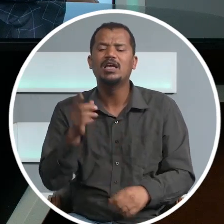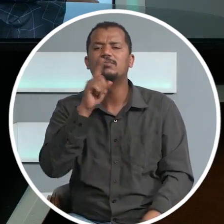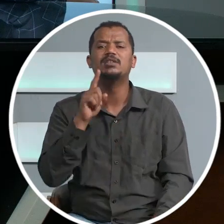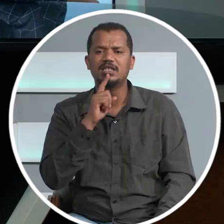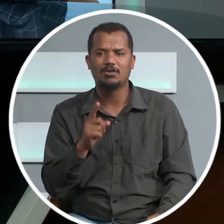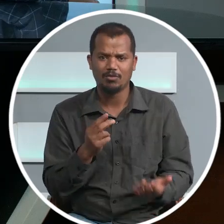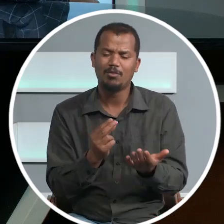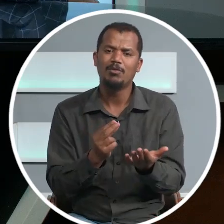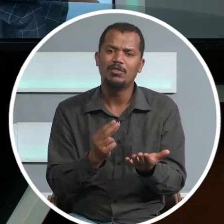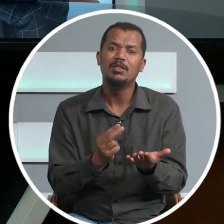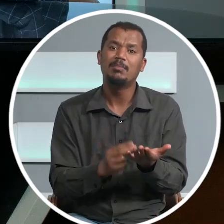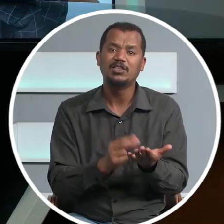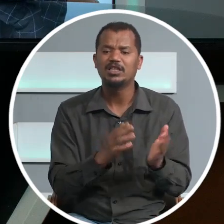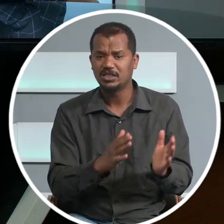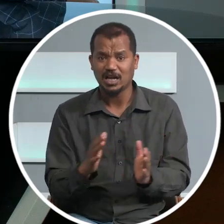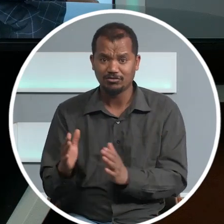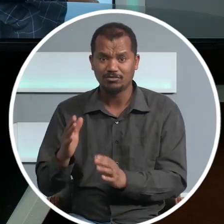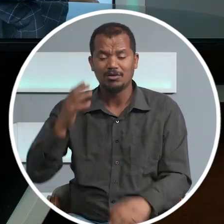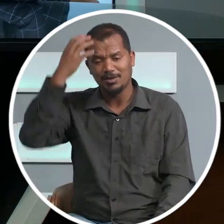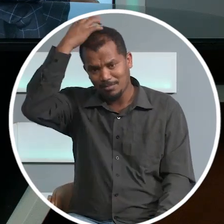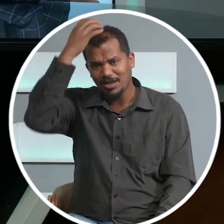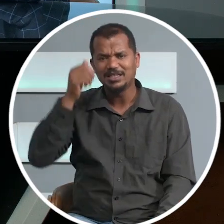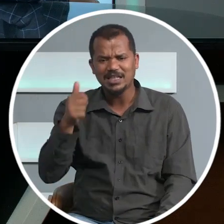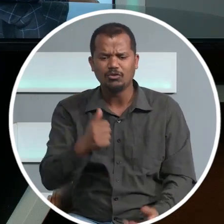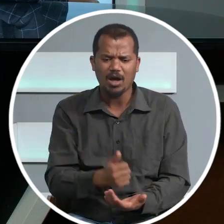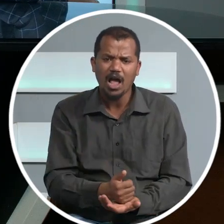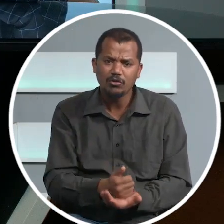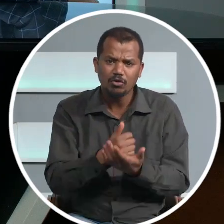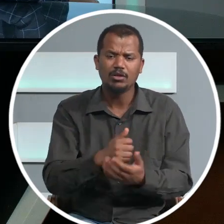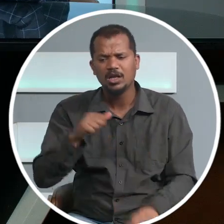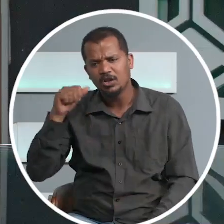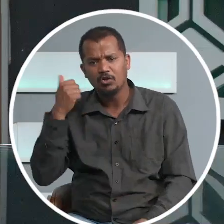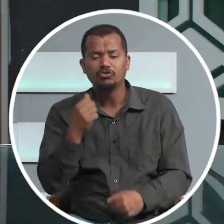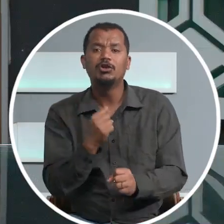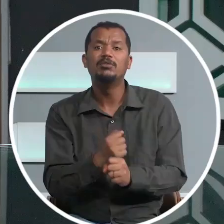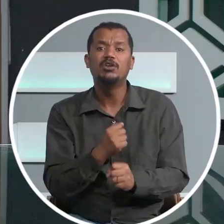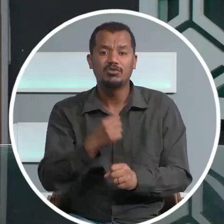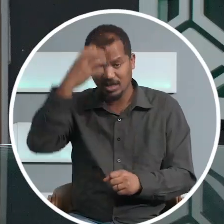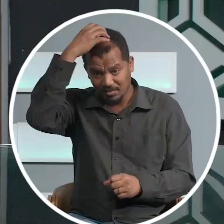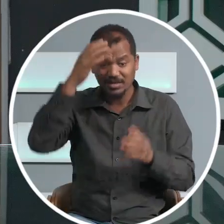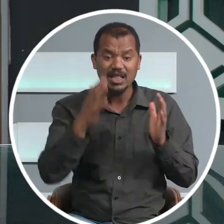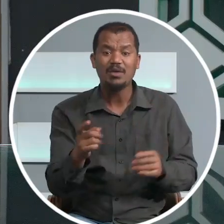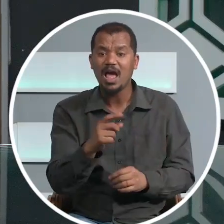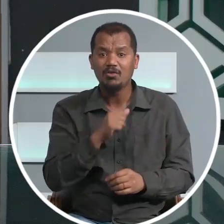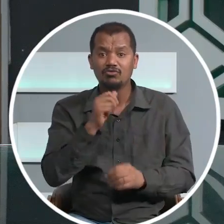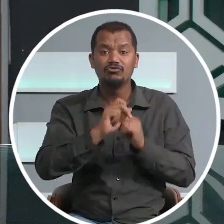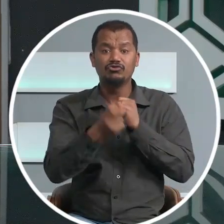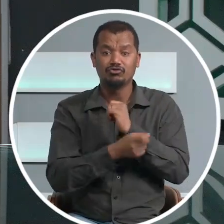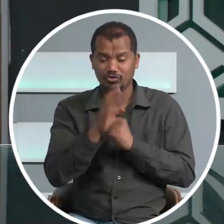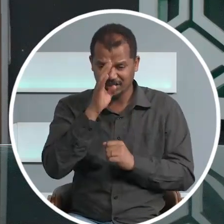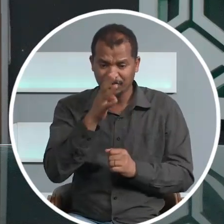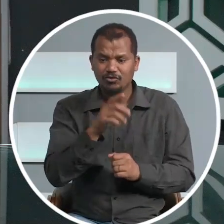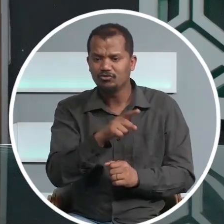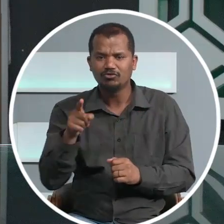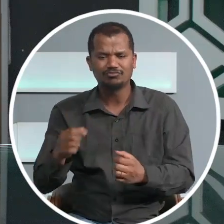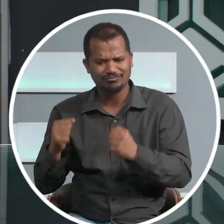ነገር ምንድን ነው? ባጀት ተመድቦለት መንግስት ራሱ አግዞት ሌሎች የሚሰሩ የመንግስታዊ ያልሆኑ ድርጅቶች